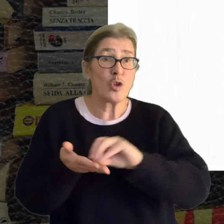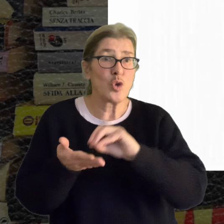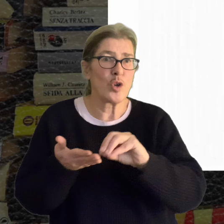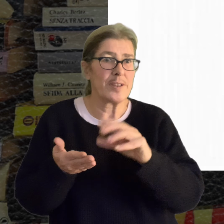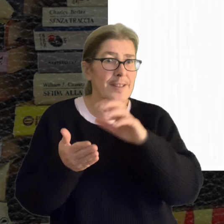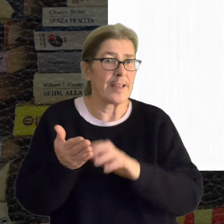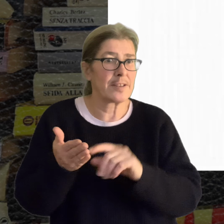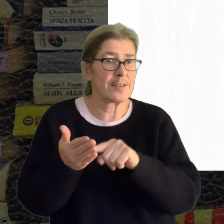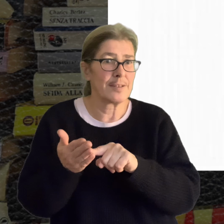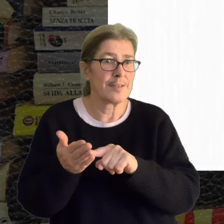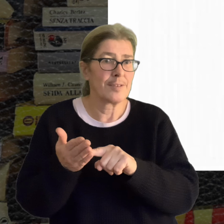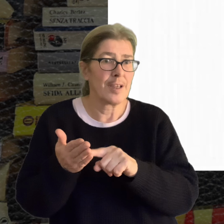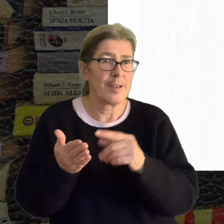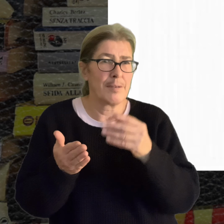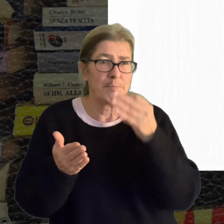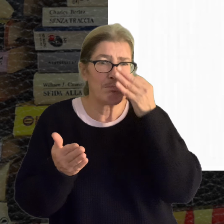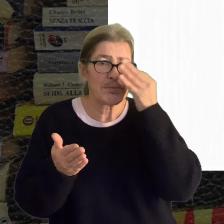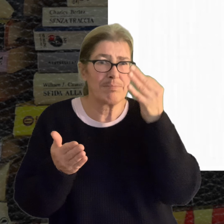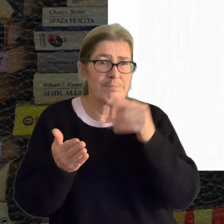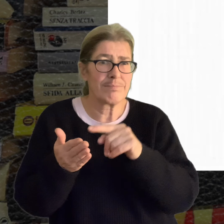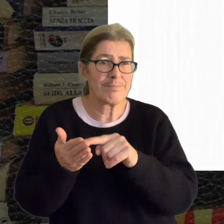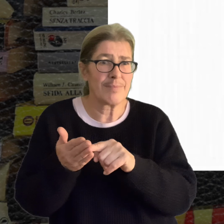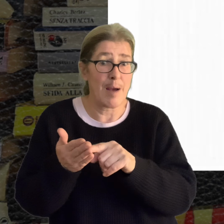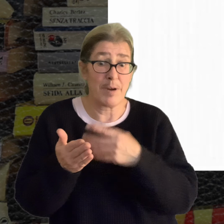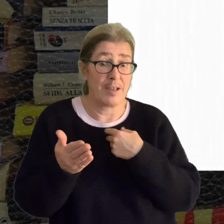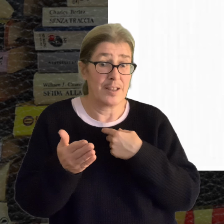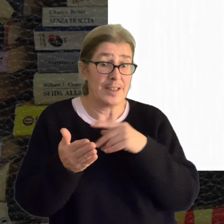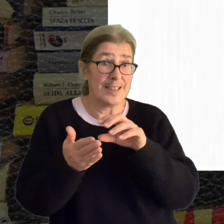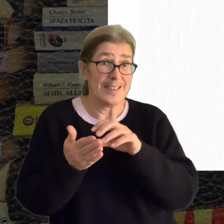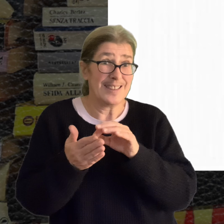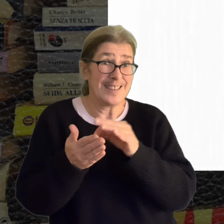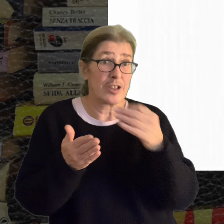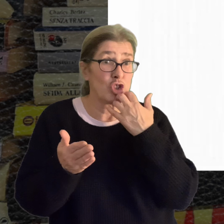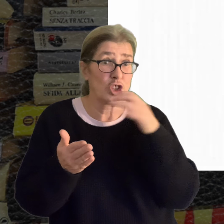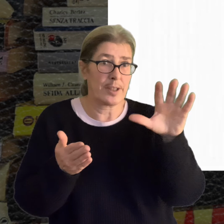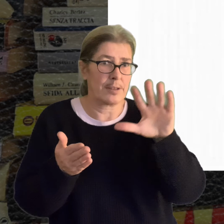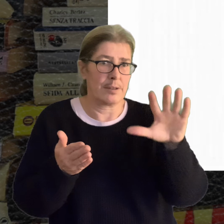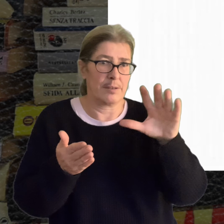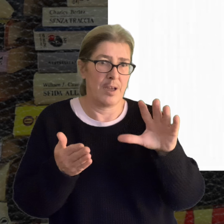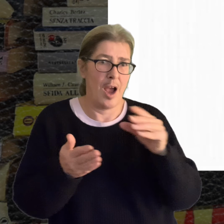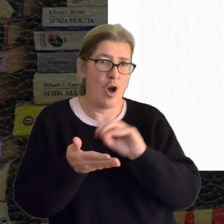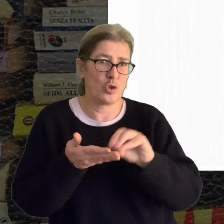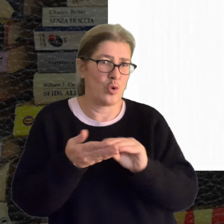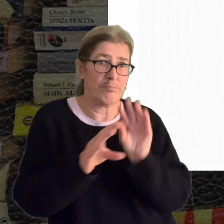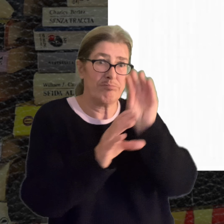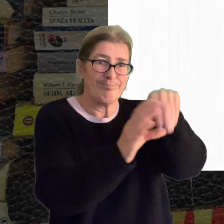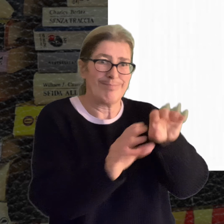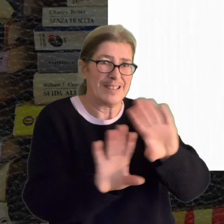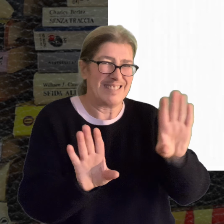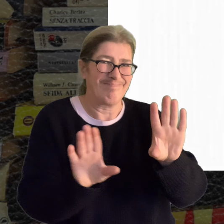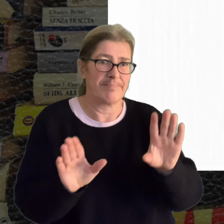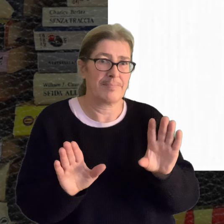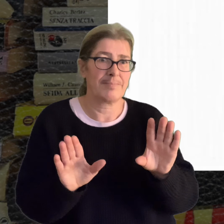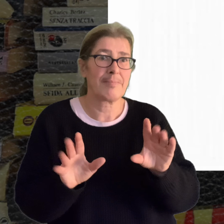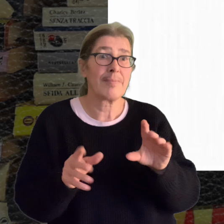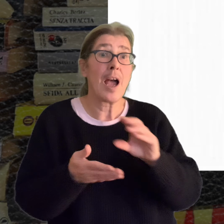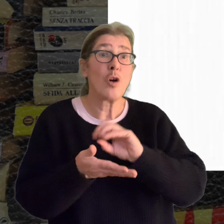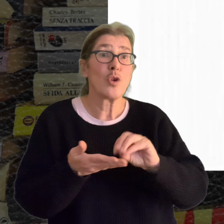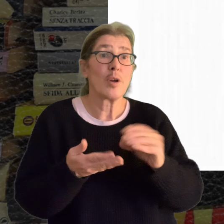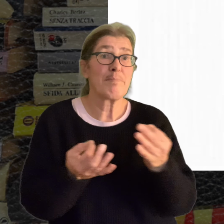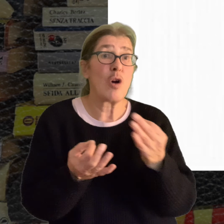Autorin schreibt ihren Text und in diesem Text kommt die Autorin aber nicht vor das heißt sie braucht einen Erzähler